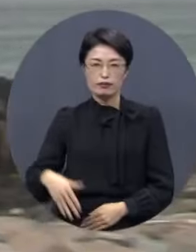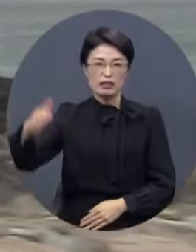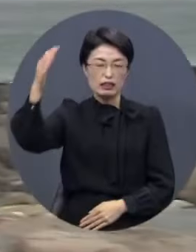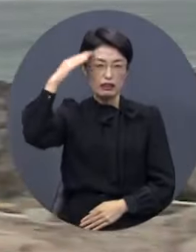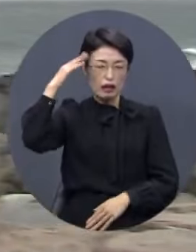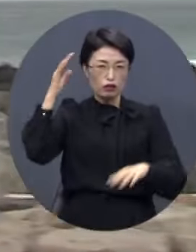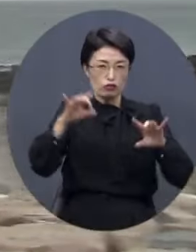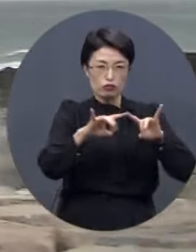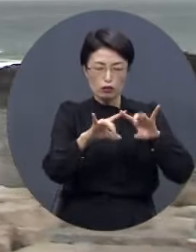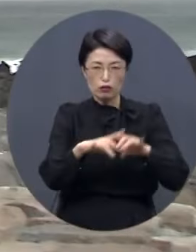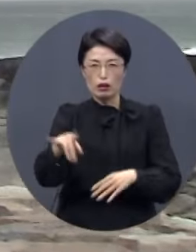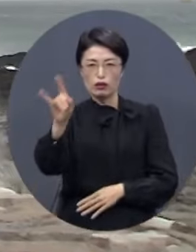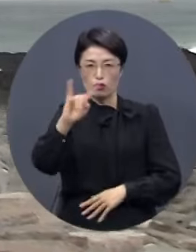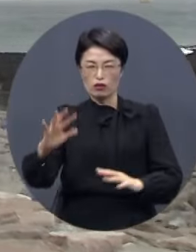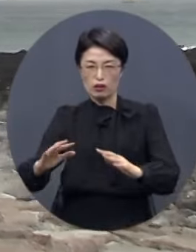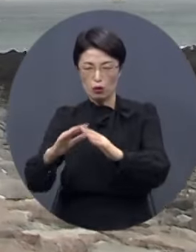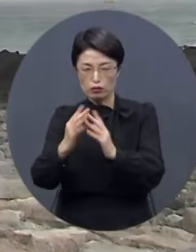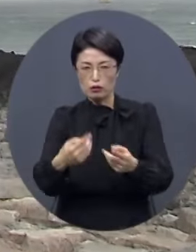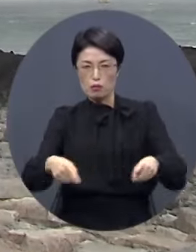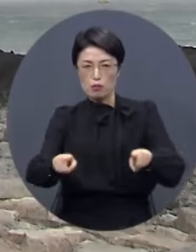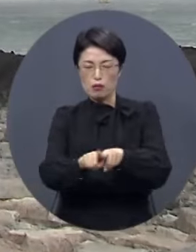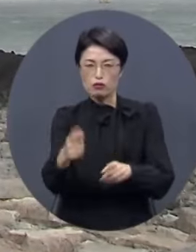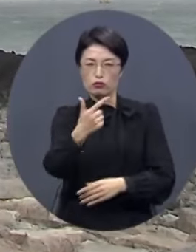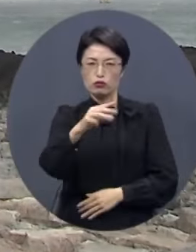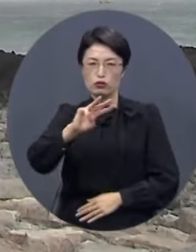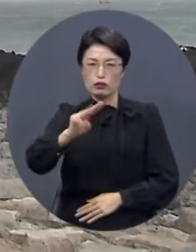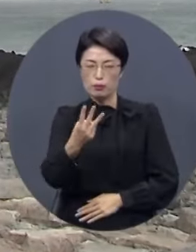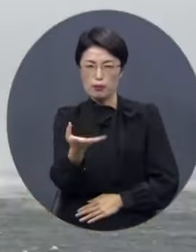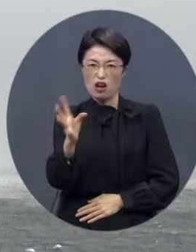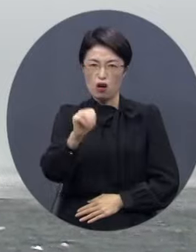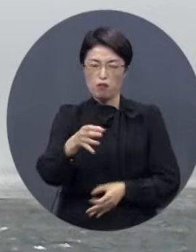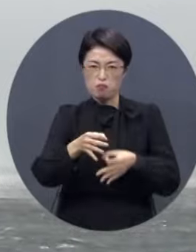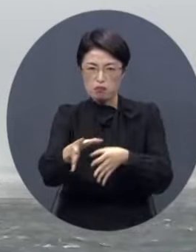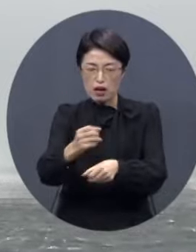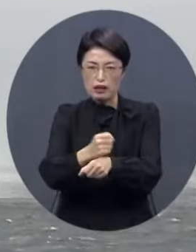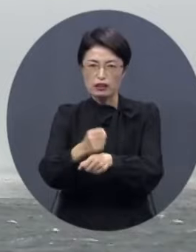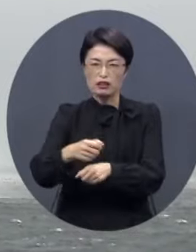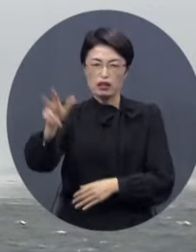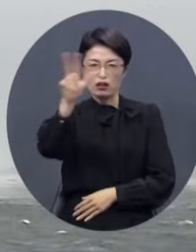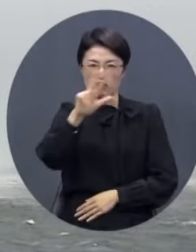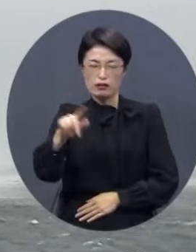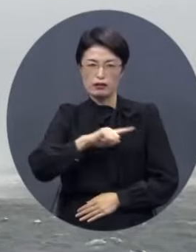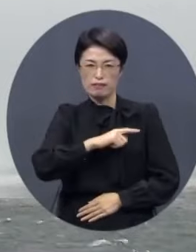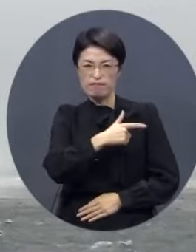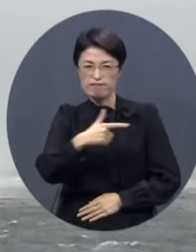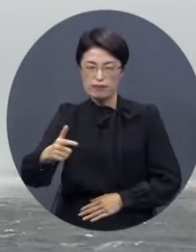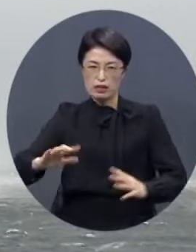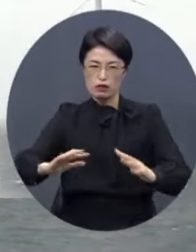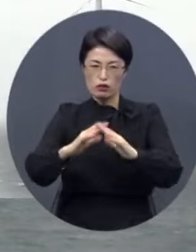한국전력과 현대건설 등이 6,300억 원을 들여 국내 최대 규모로 건설 중인